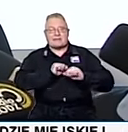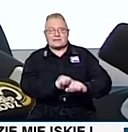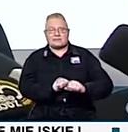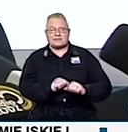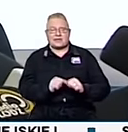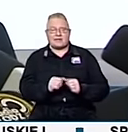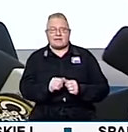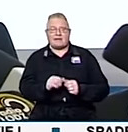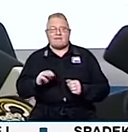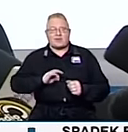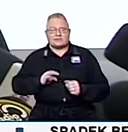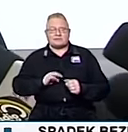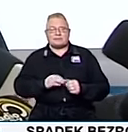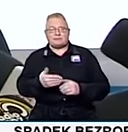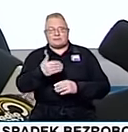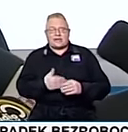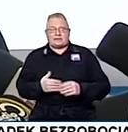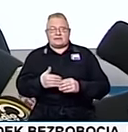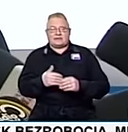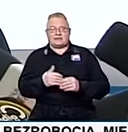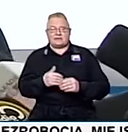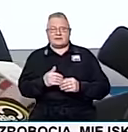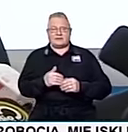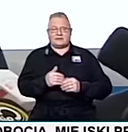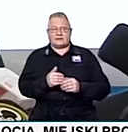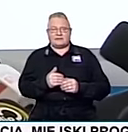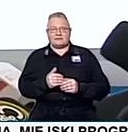zabezpieczenia właściwego się przed ewentualnymi